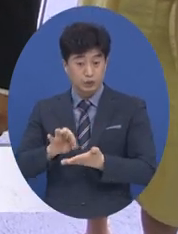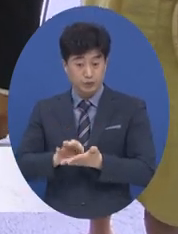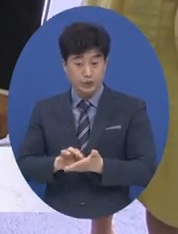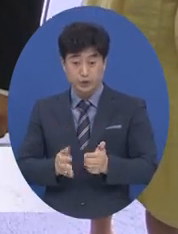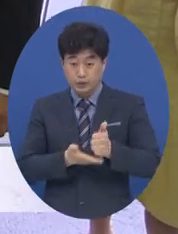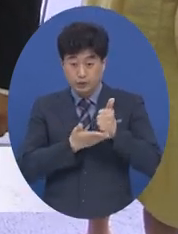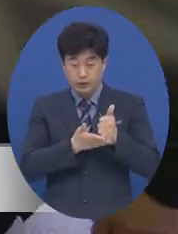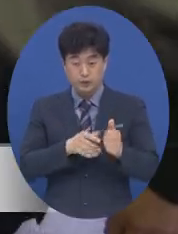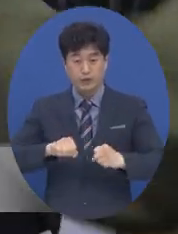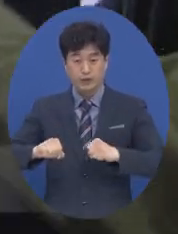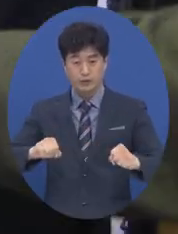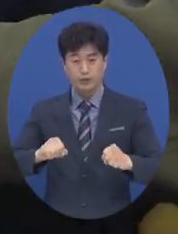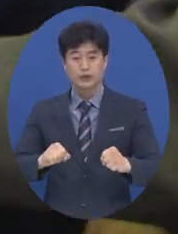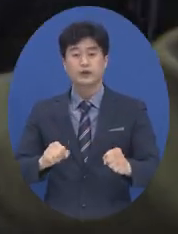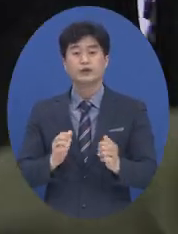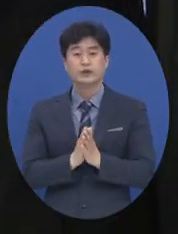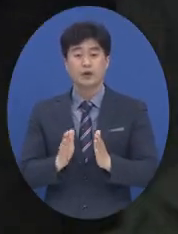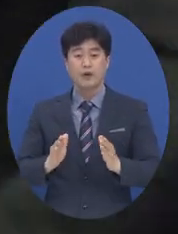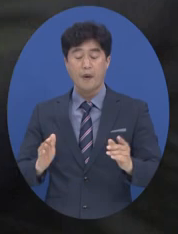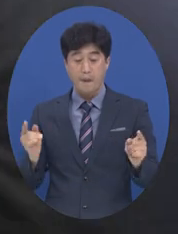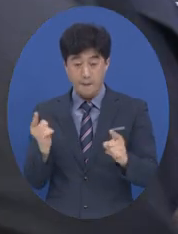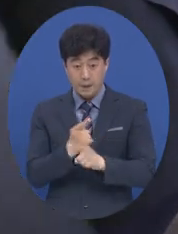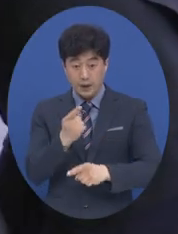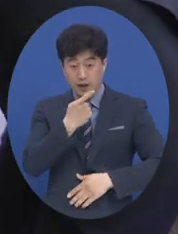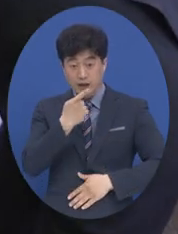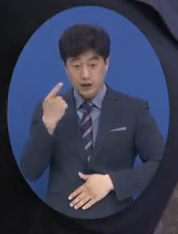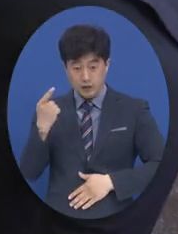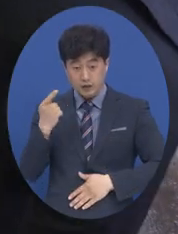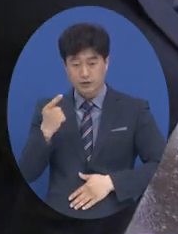활동을 펼치고 대체 인증 부품을 직접